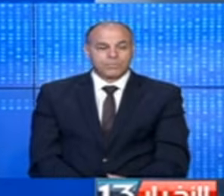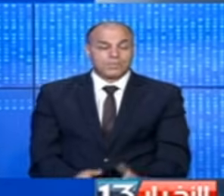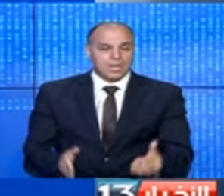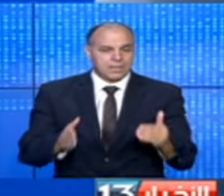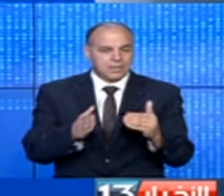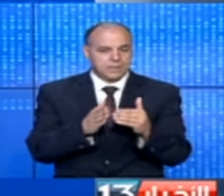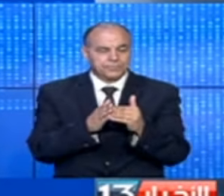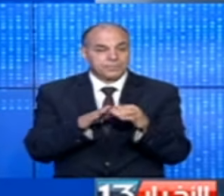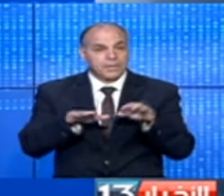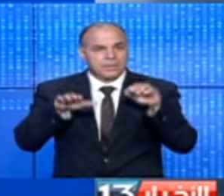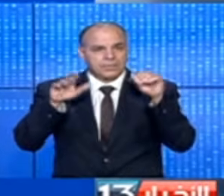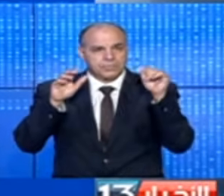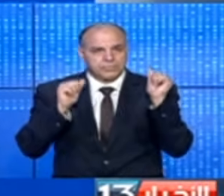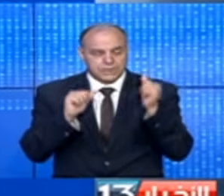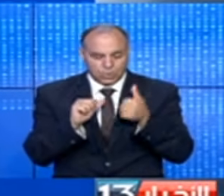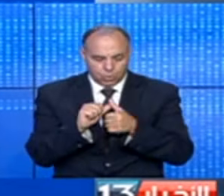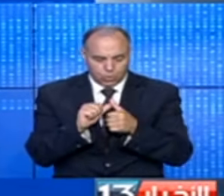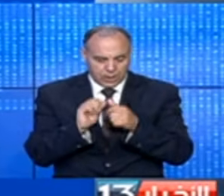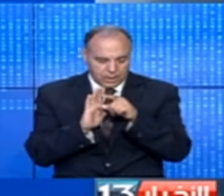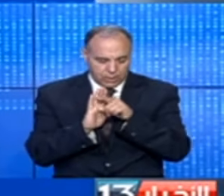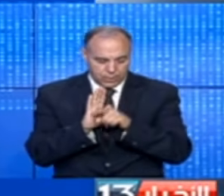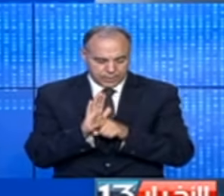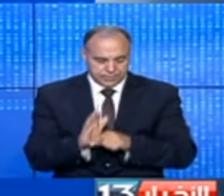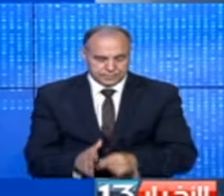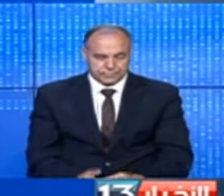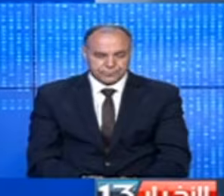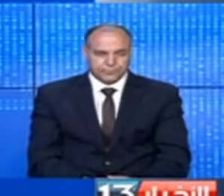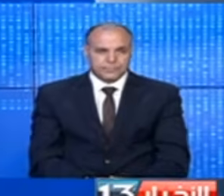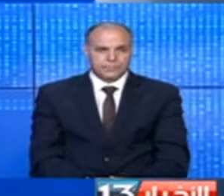بهذا إذن نصل إلى ختام النشرة ونذكركم بالعناوين.